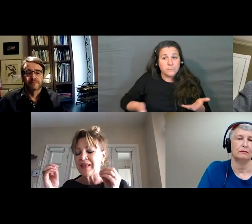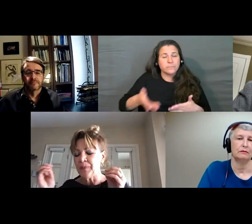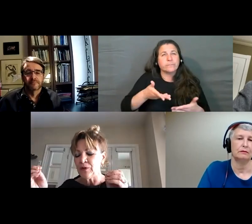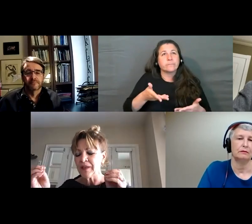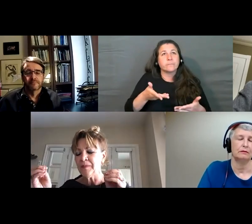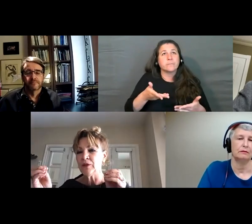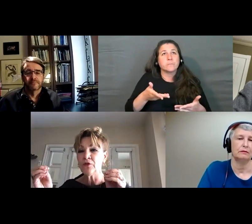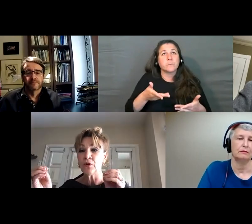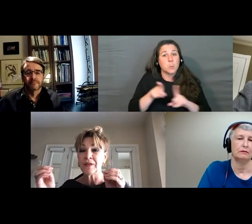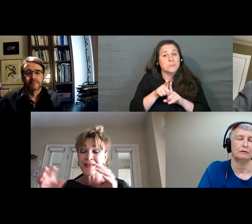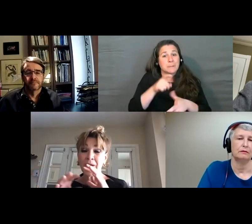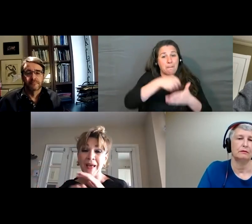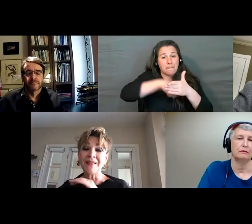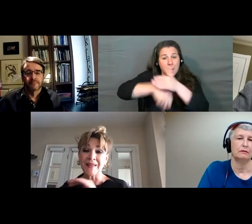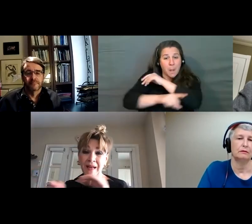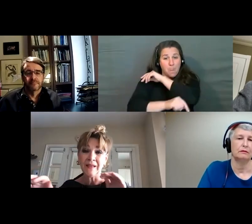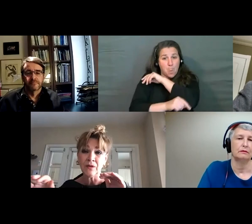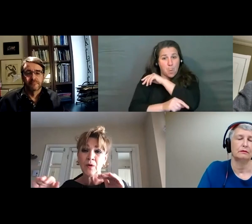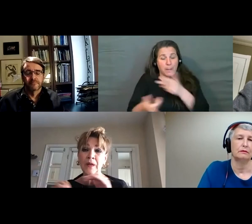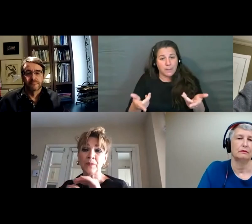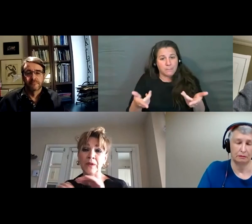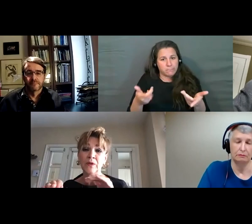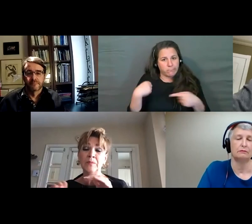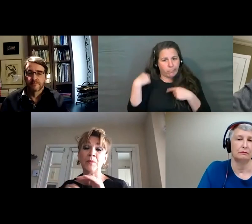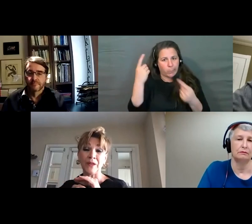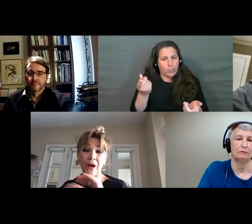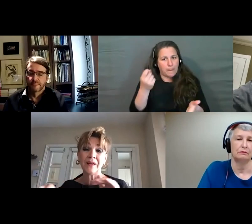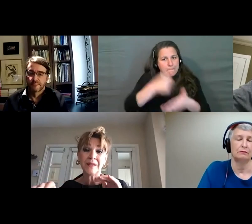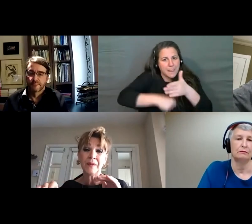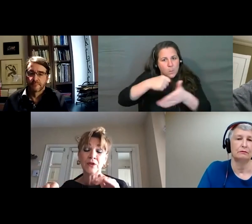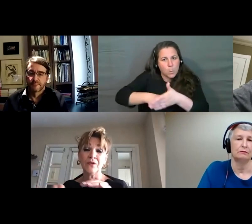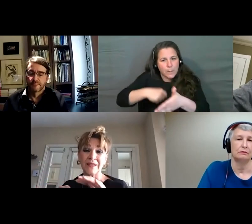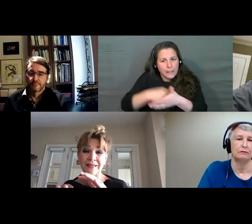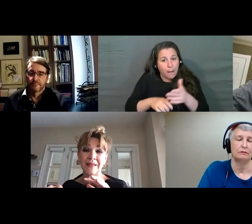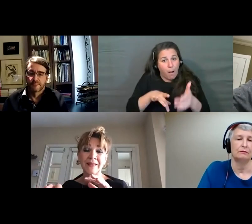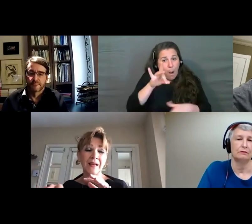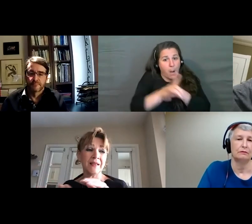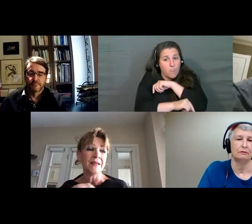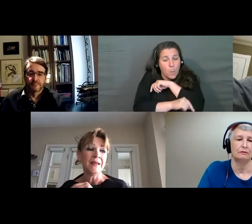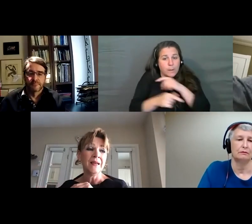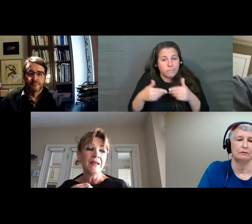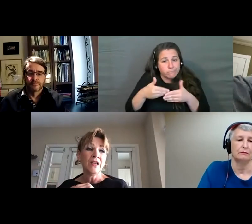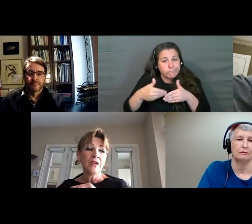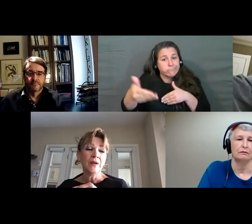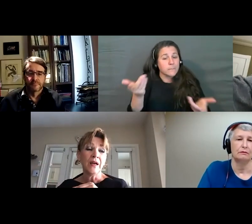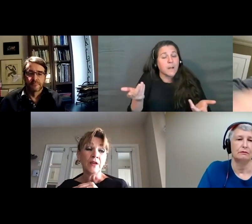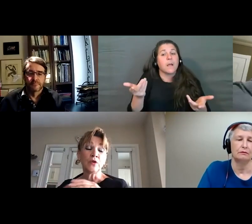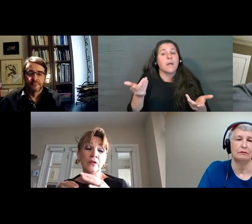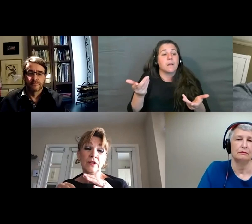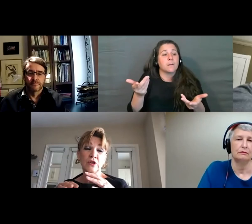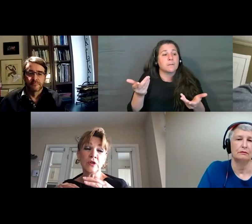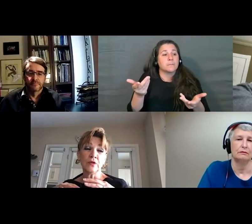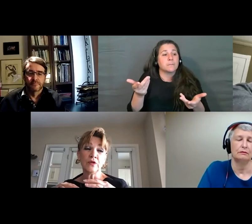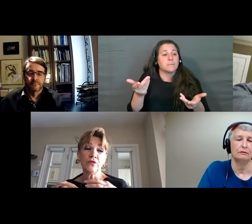avec la pénurie de main-d'œuvre qui s'est vraiment installée, là, on parle de pénurie, puis on parle de rareté de main-d'œuvre, ça s'est installé. En tout